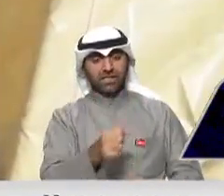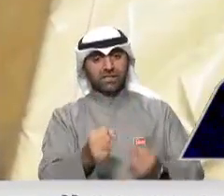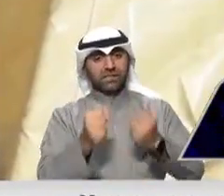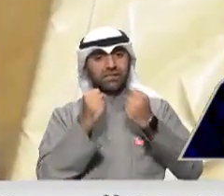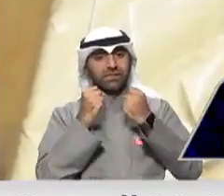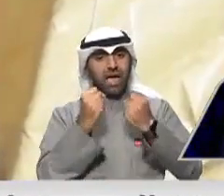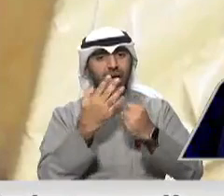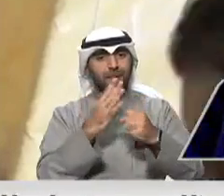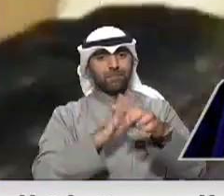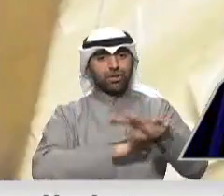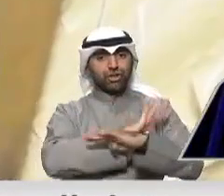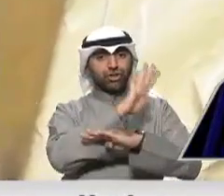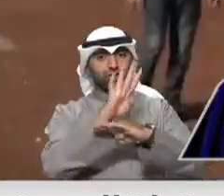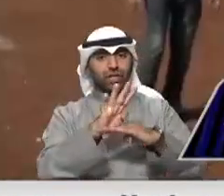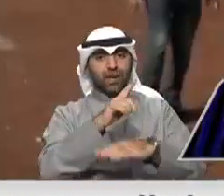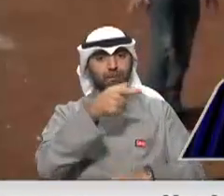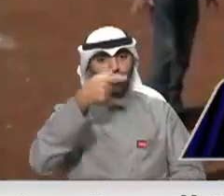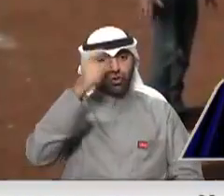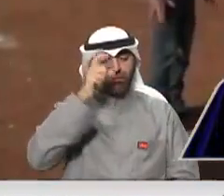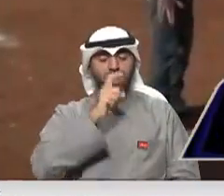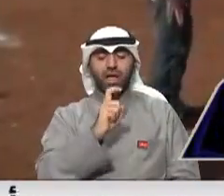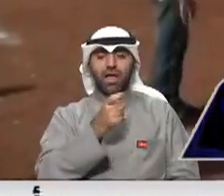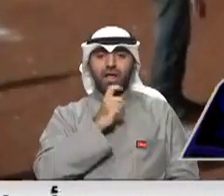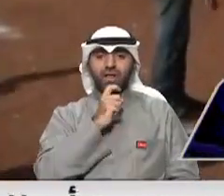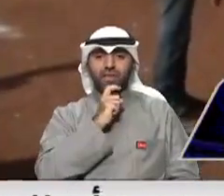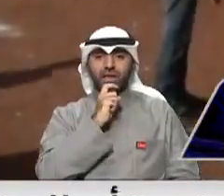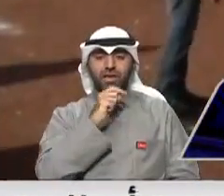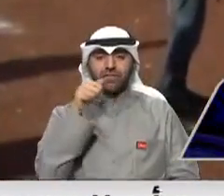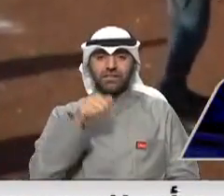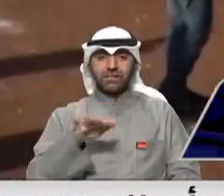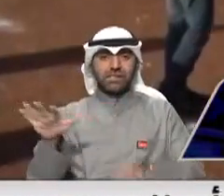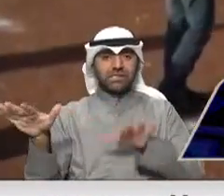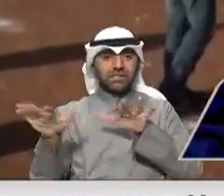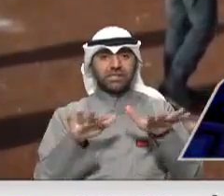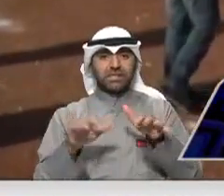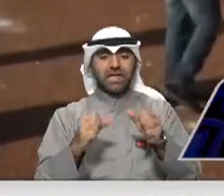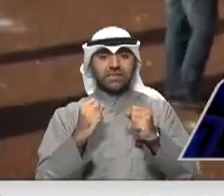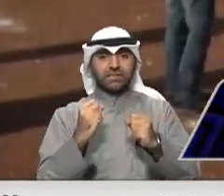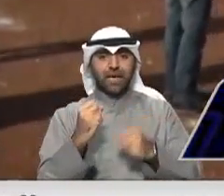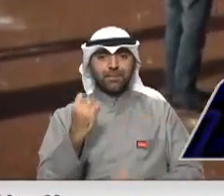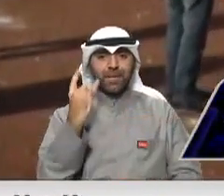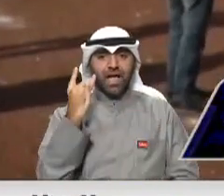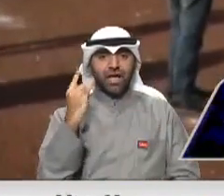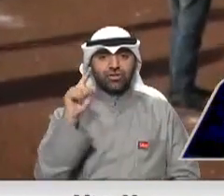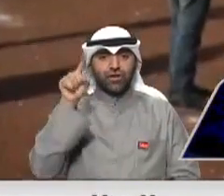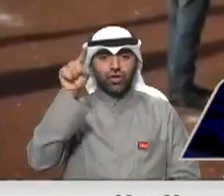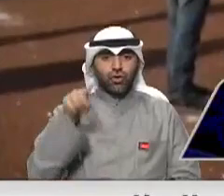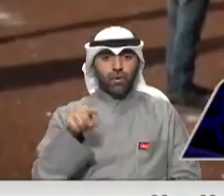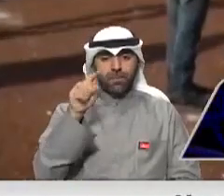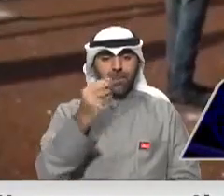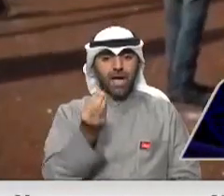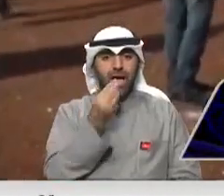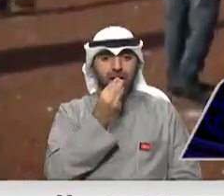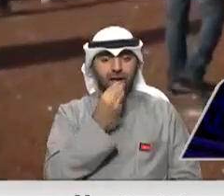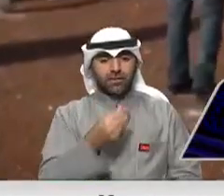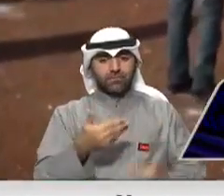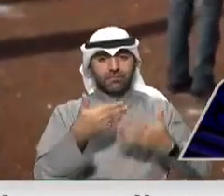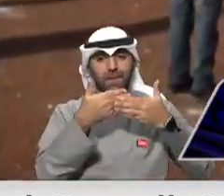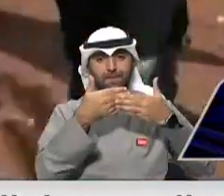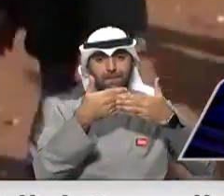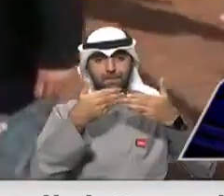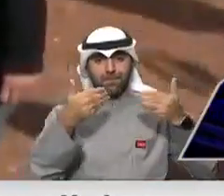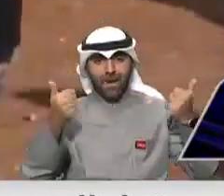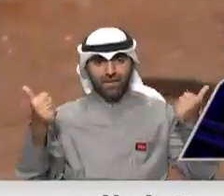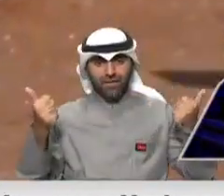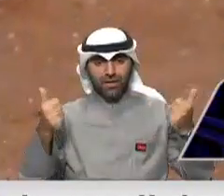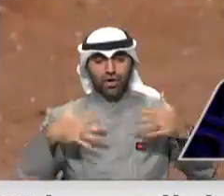بالفعل الفاجعة لا توصف. احتياجهم للمأوى، احتياجهم للغذاء، احتياجهم للكسوة